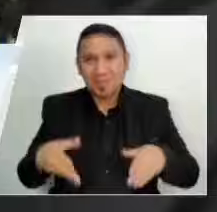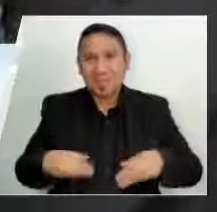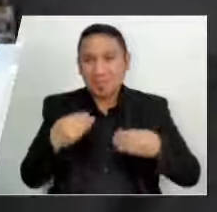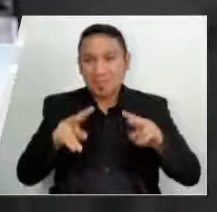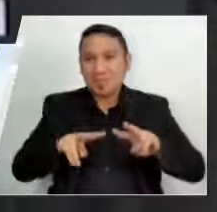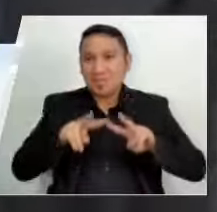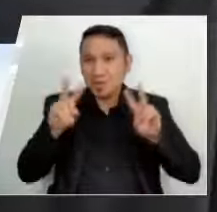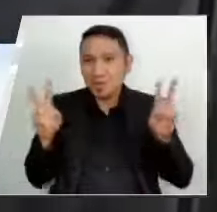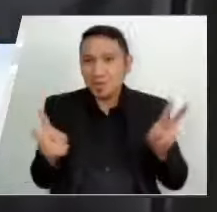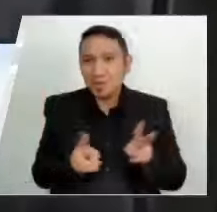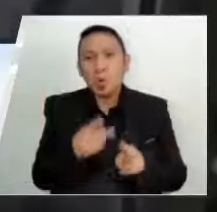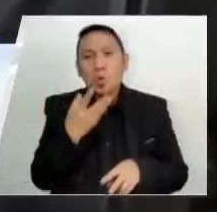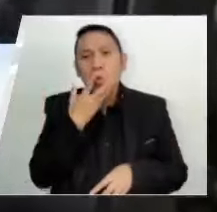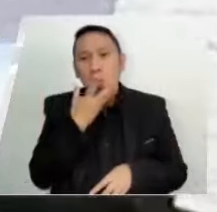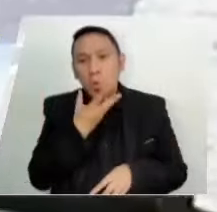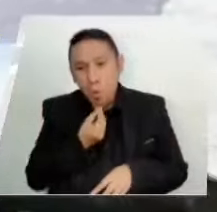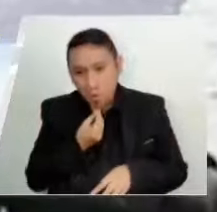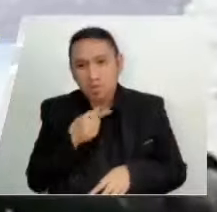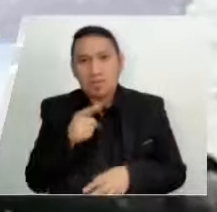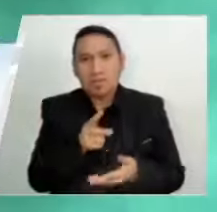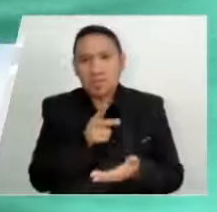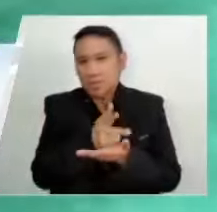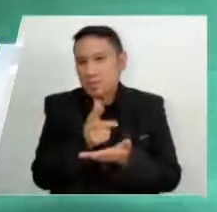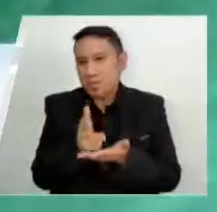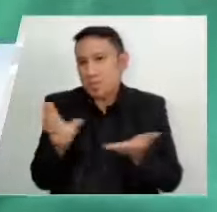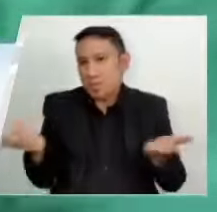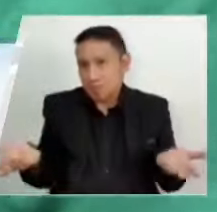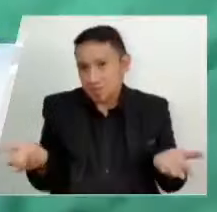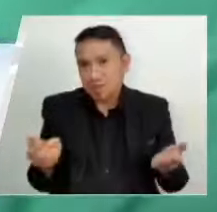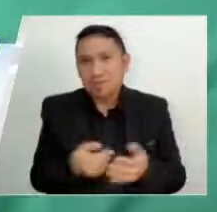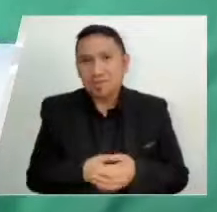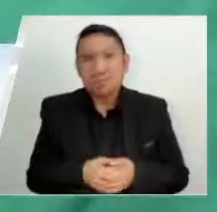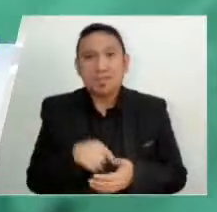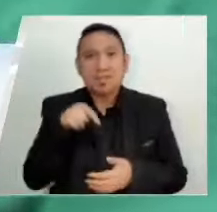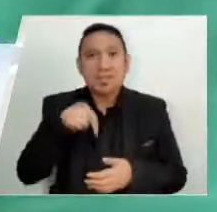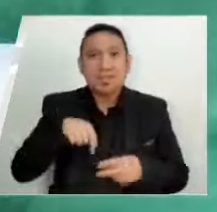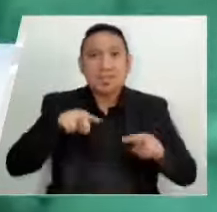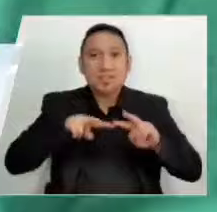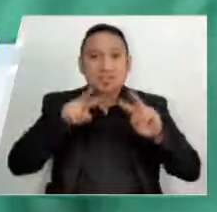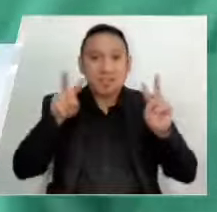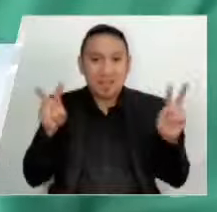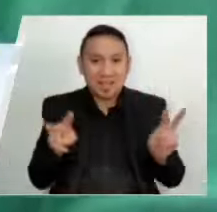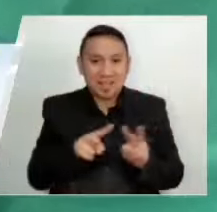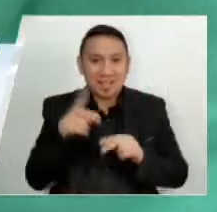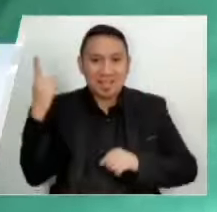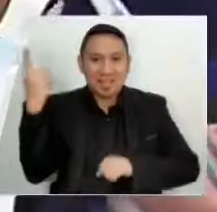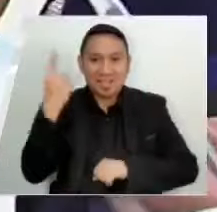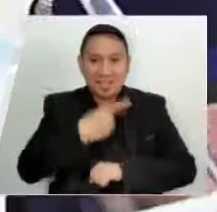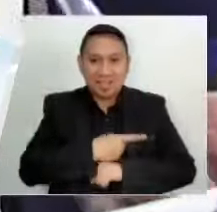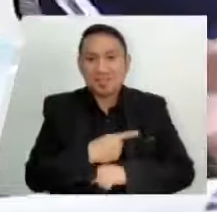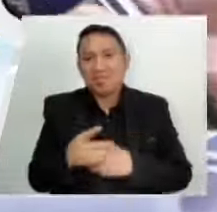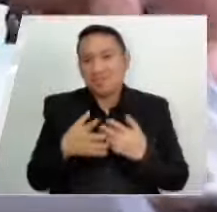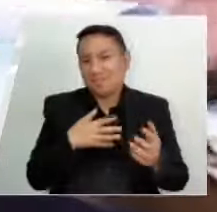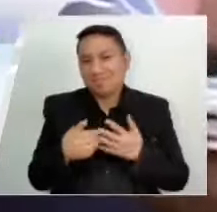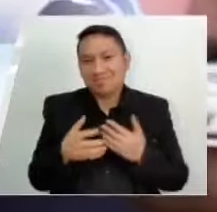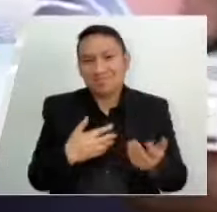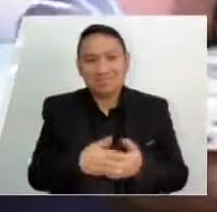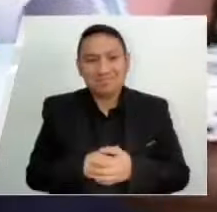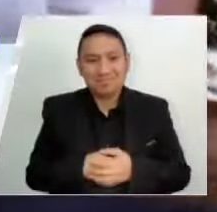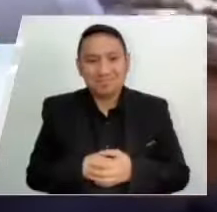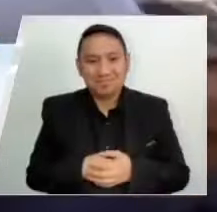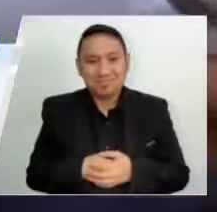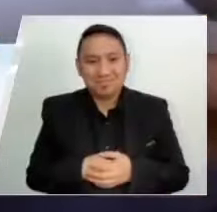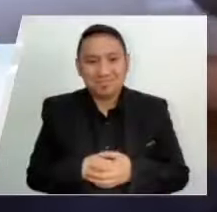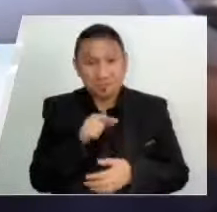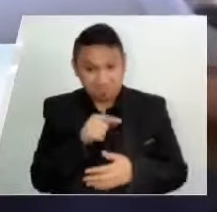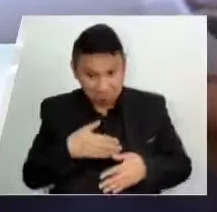patuloy pa rin nagpa-park kung saan-saan. Valentine's ticket, sir. Okay lang, sir. Na-chambahan. Masaya ka ba? Masaya